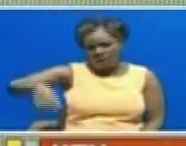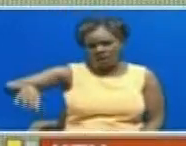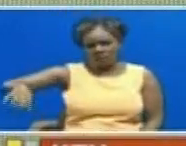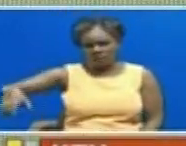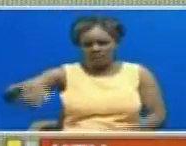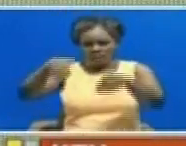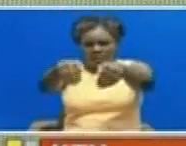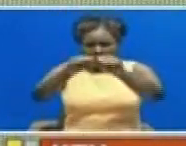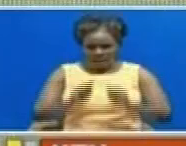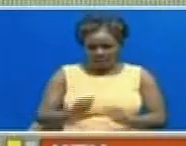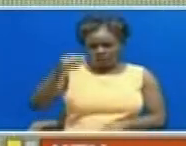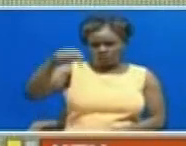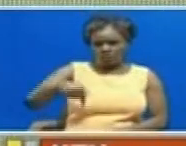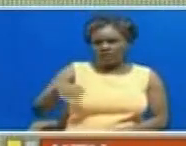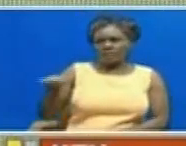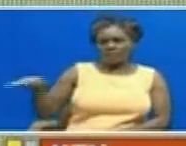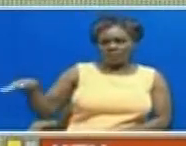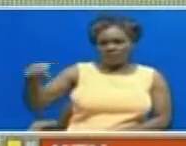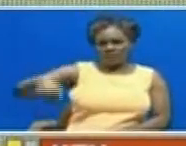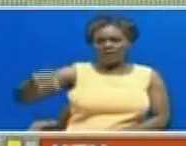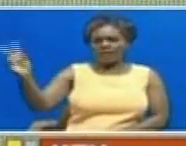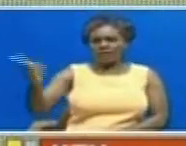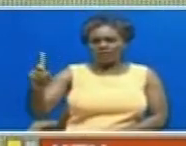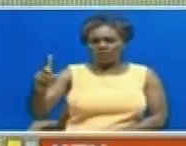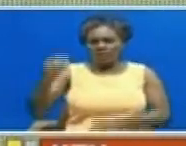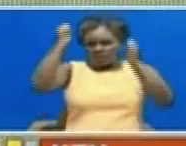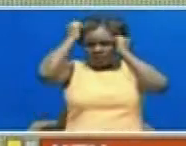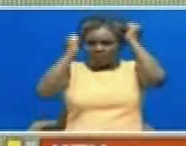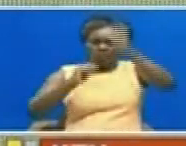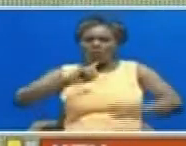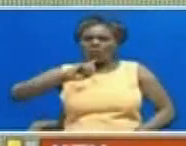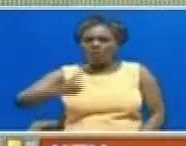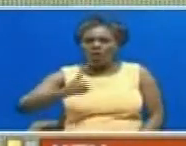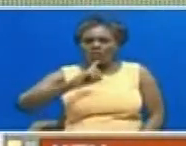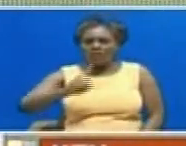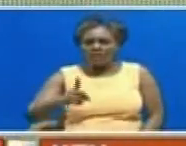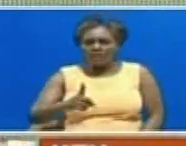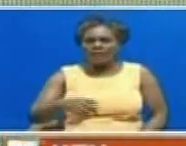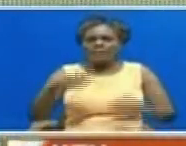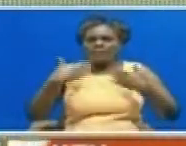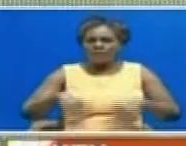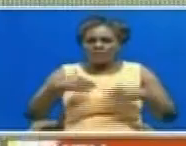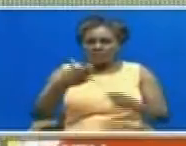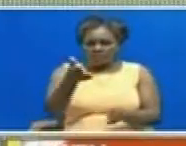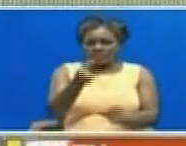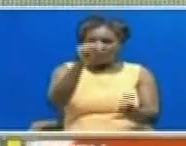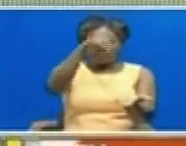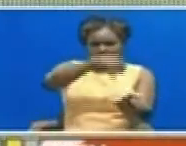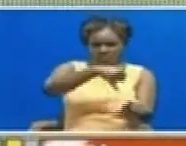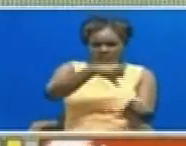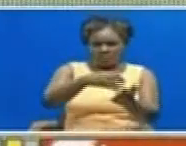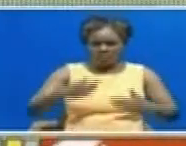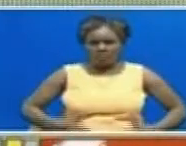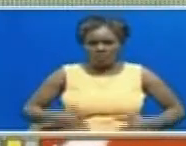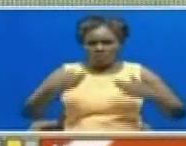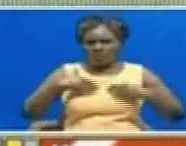Lamu, amezikwa mapema hii leo hapa jijini Nairobi. Maafisa wa kijeshi aidha wametoa taarifa kuwahusu waliohusika katika shambulizi hilo pamoja na miili